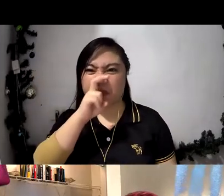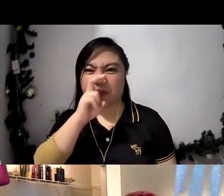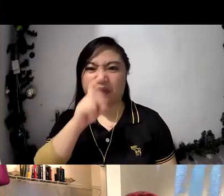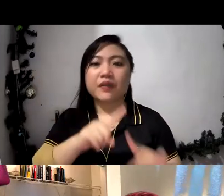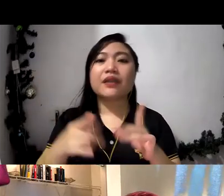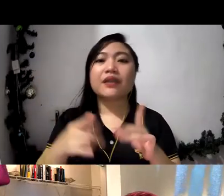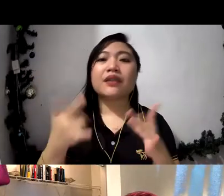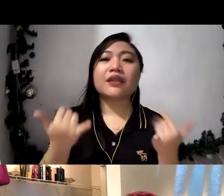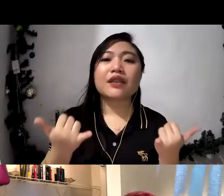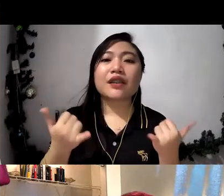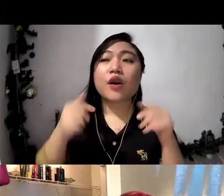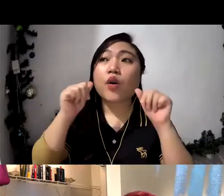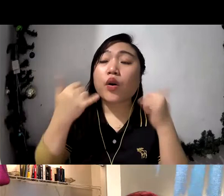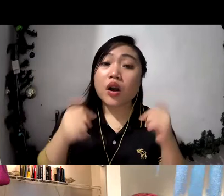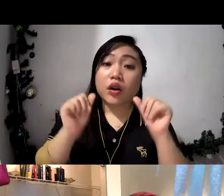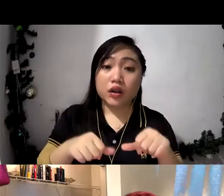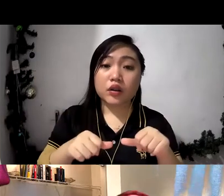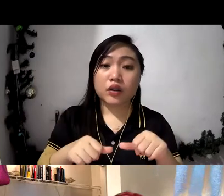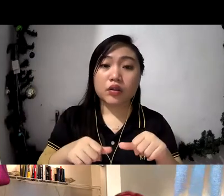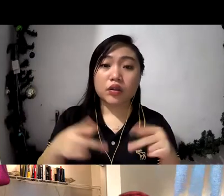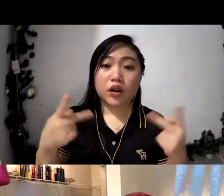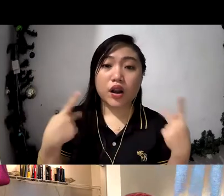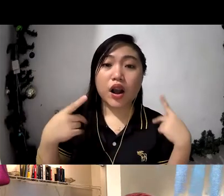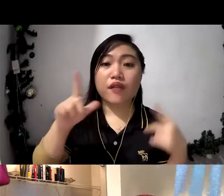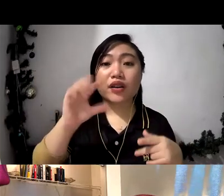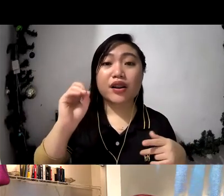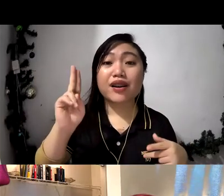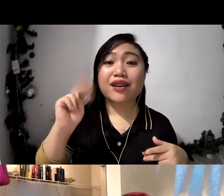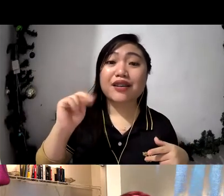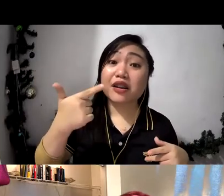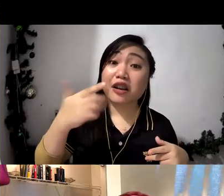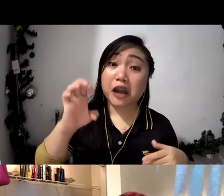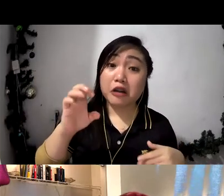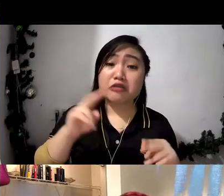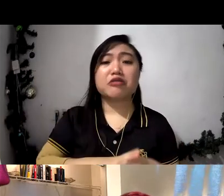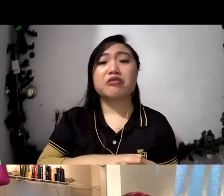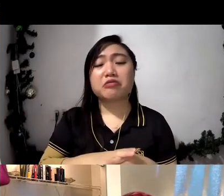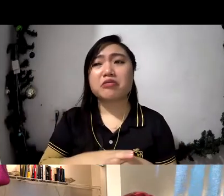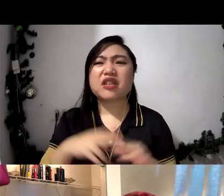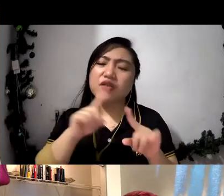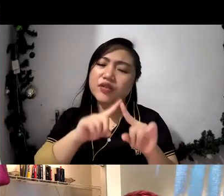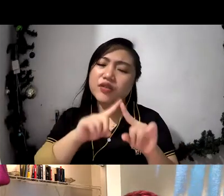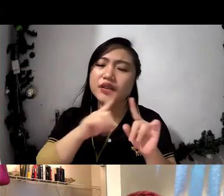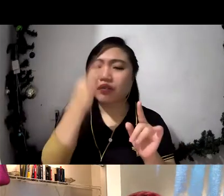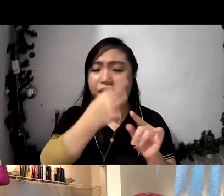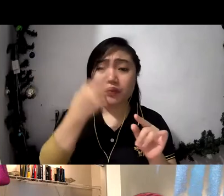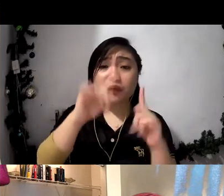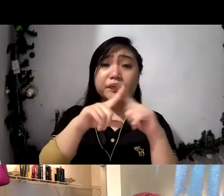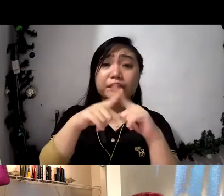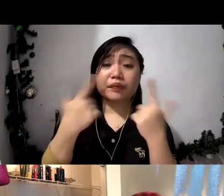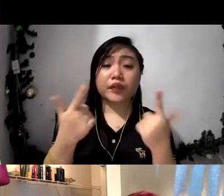kang mapupuntahan, may mga lounge, ano, so iba-iba na rin yung nagiging mukha ng library natin, and then it offers